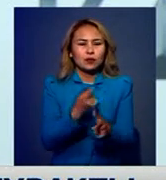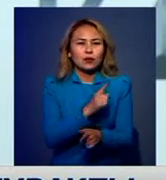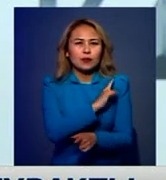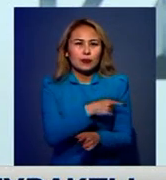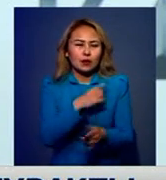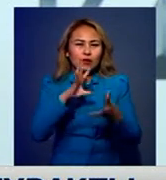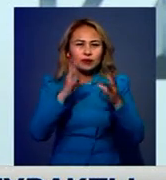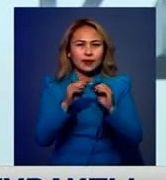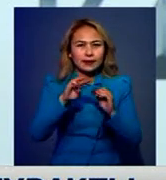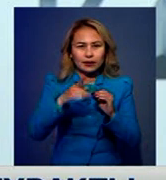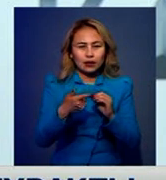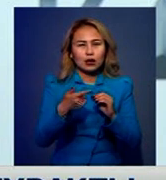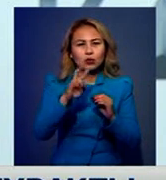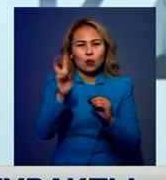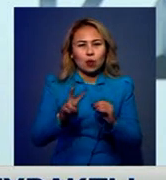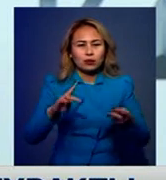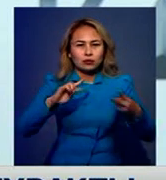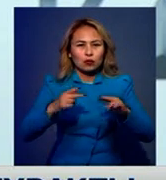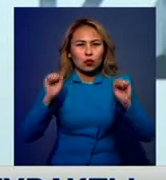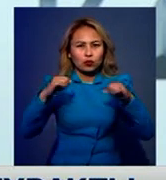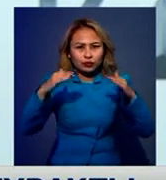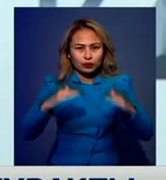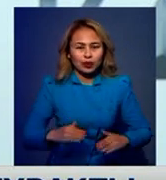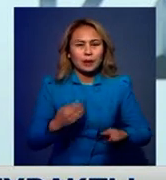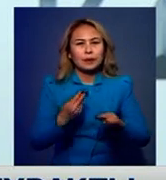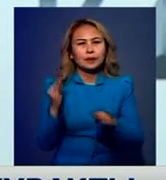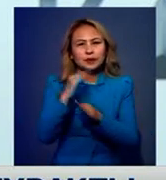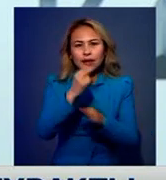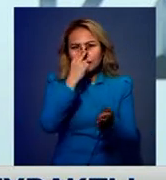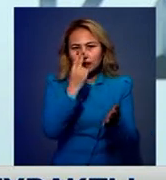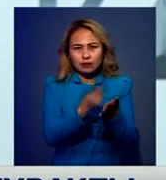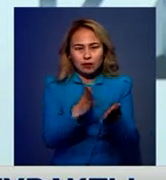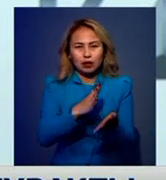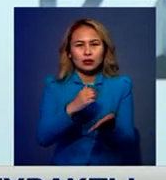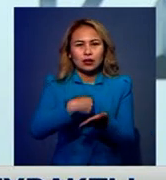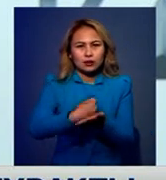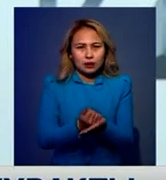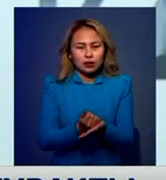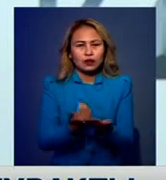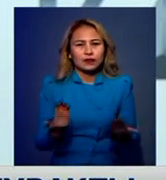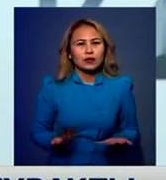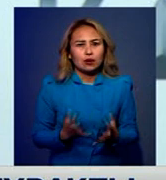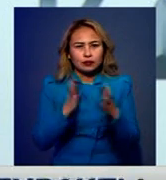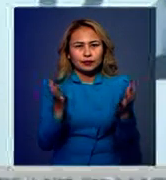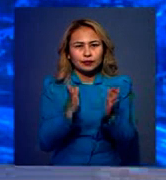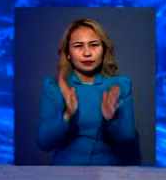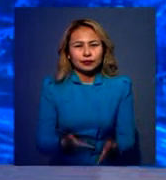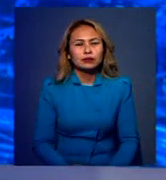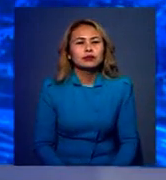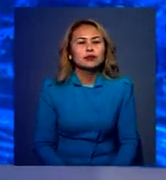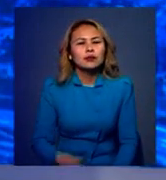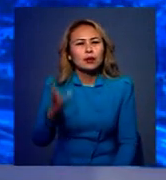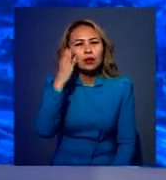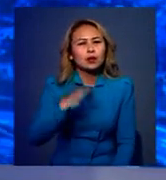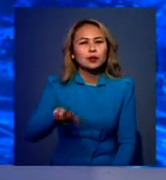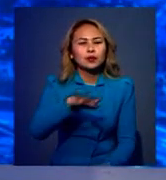Яғни теңгенің долларға шаққандағы бағамы төмендеуі мүмкін. Бірақ оған қарамастан теңге тұрақтылығын сақтап қалады.